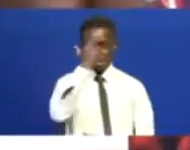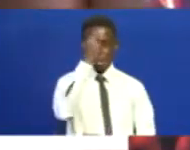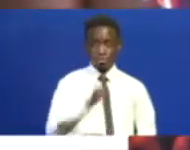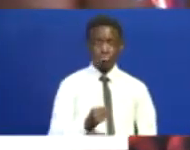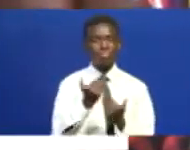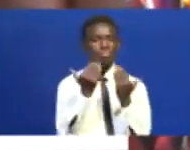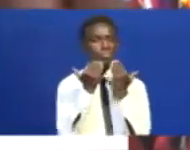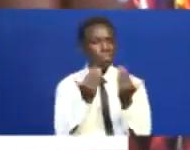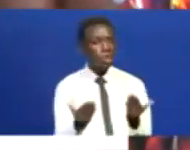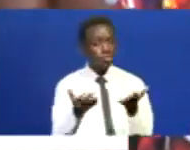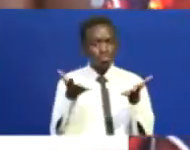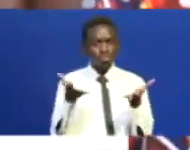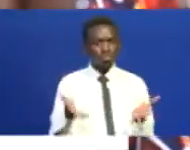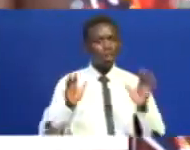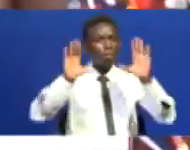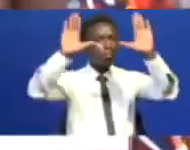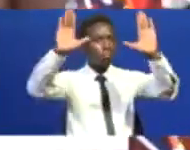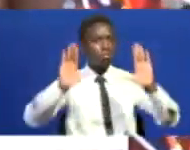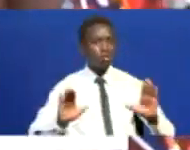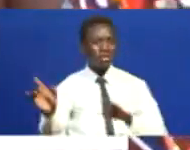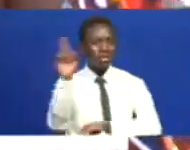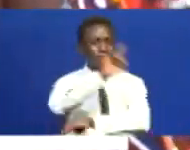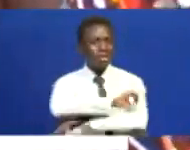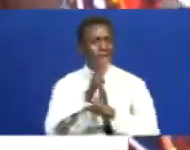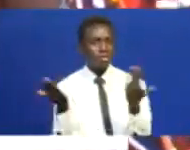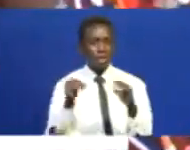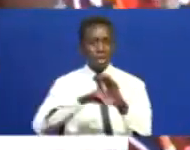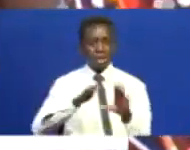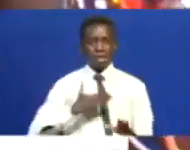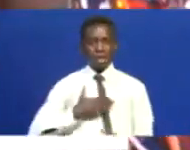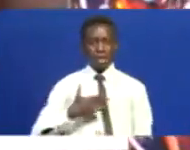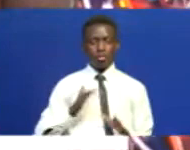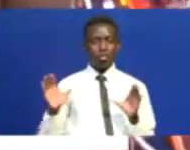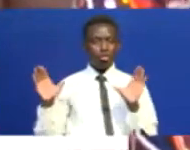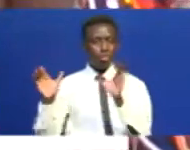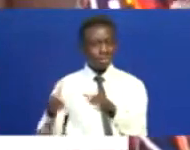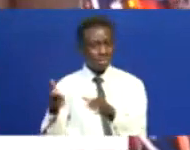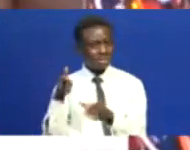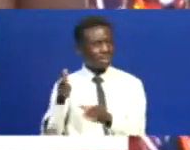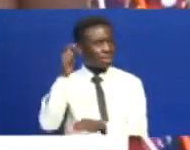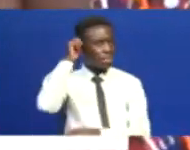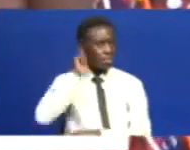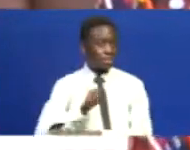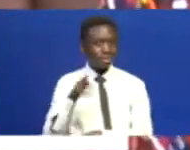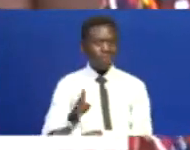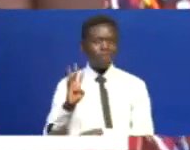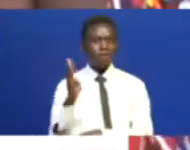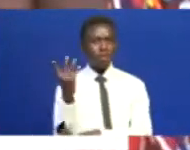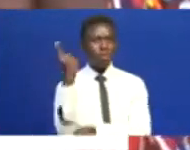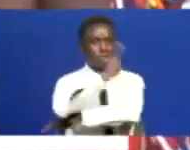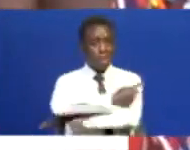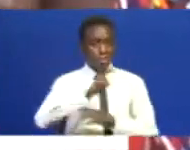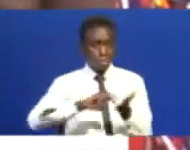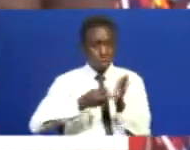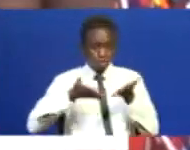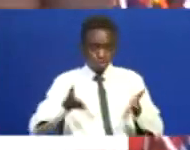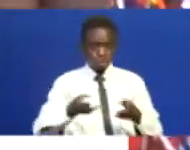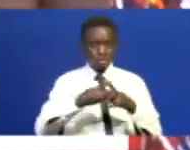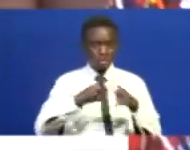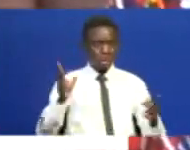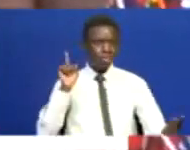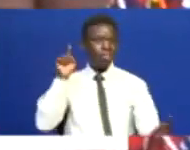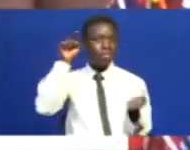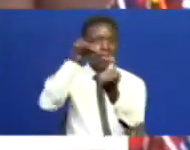muhimu sana katika jamii yetu ya Wamasai. Hii ni siku nne, leo ndio tumeanza kutoka leo mpaka